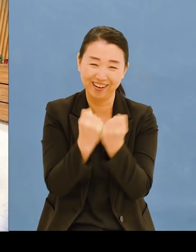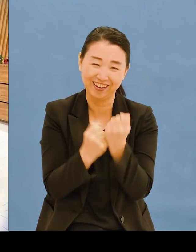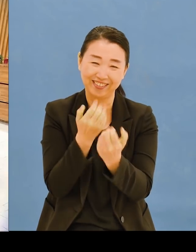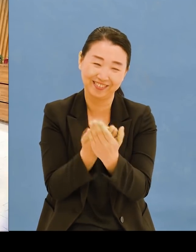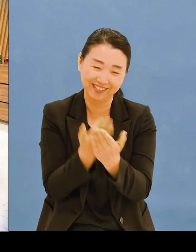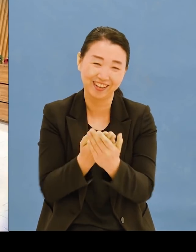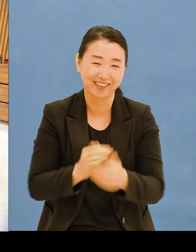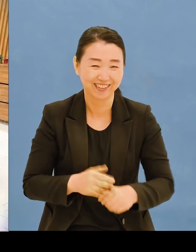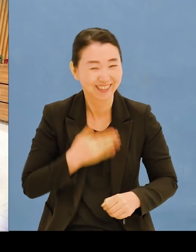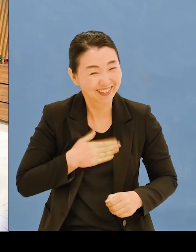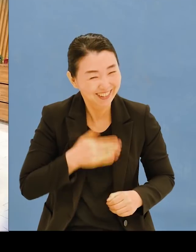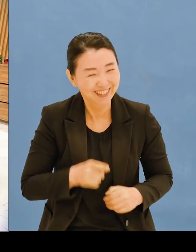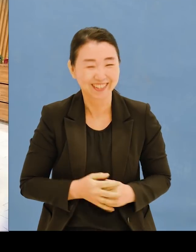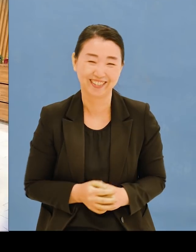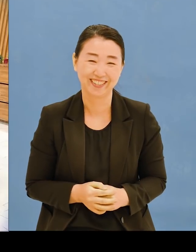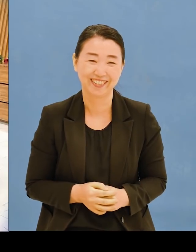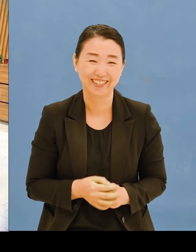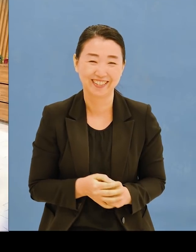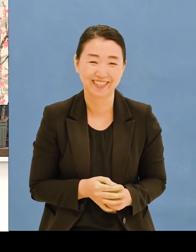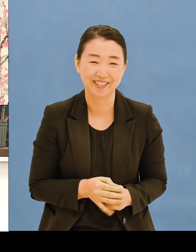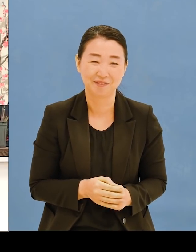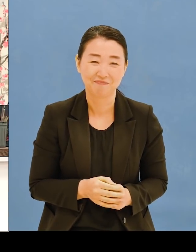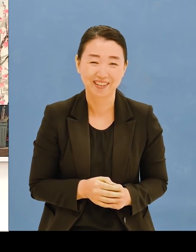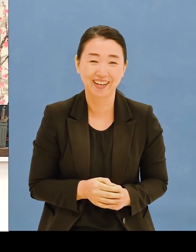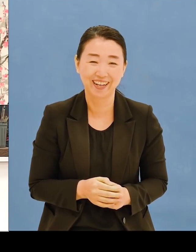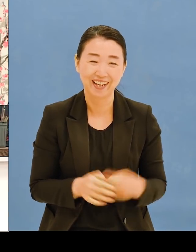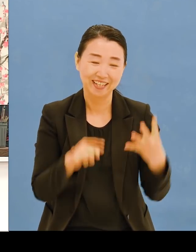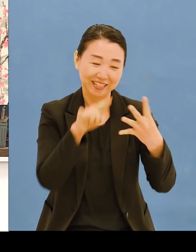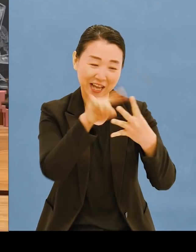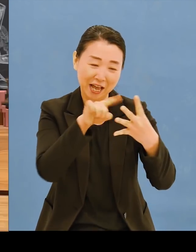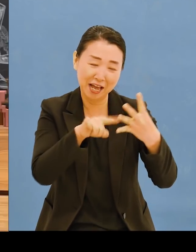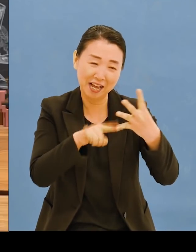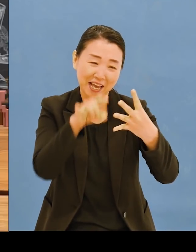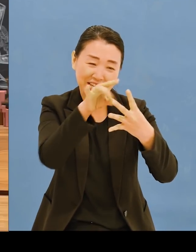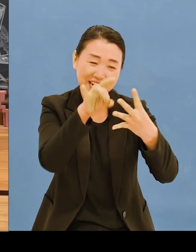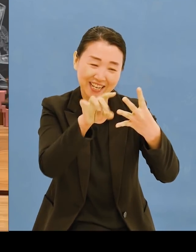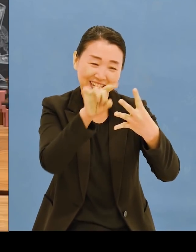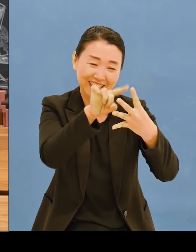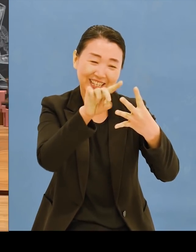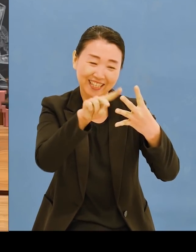써주시면 우리가 더 확 와닿지 않을까. 그러니까 생각이 들어요. 객관식으로 부탁드리겠습니다.